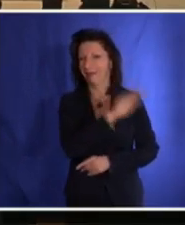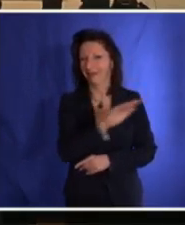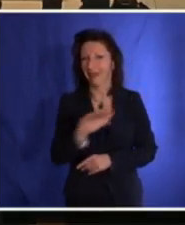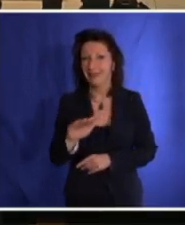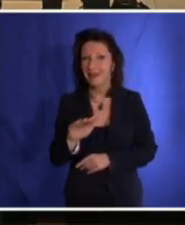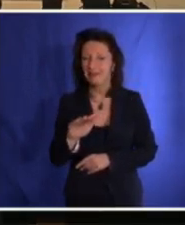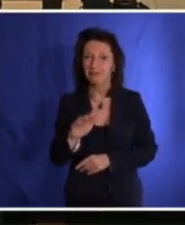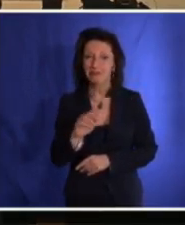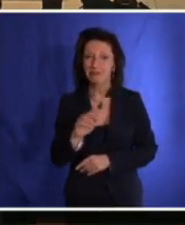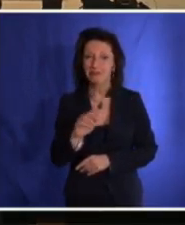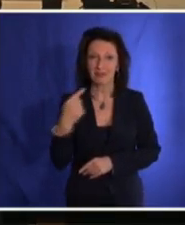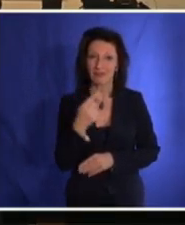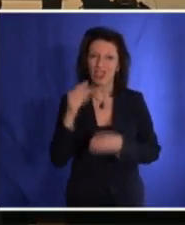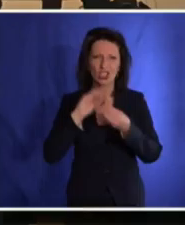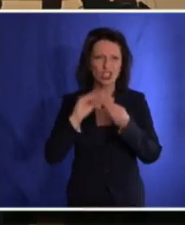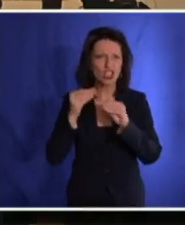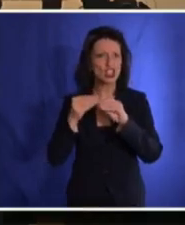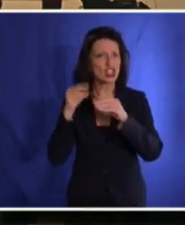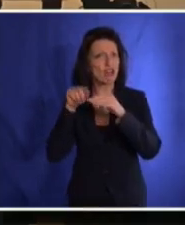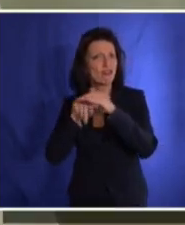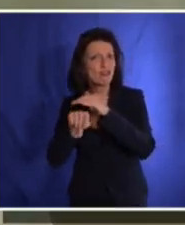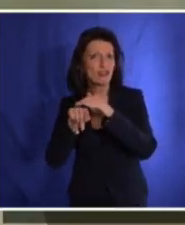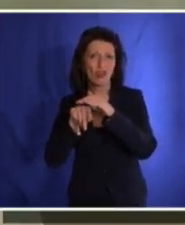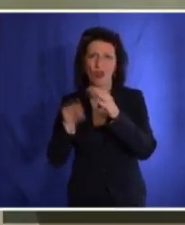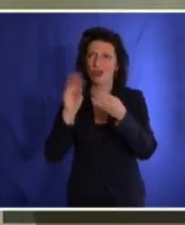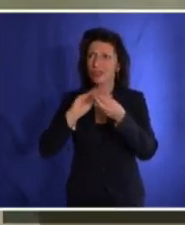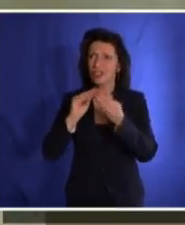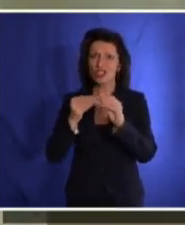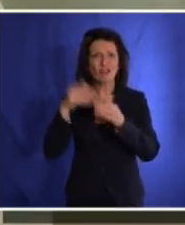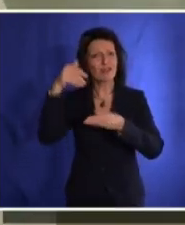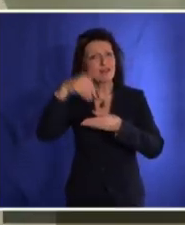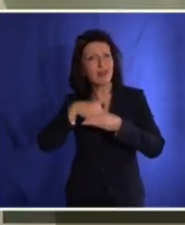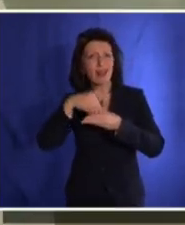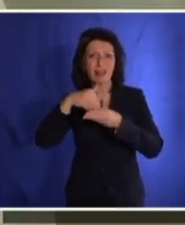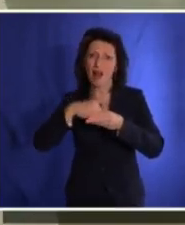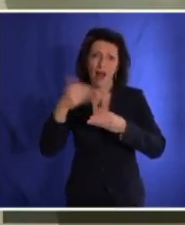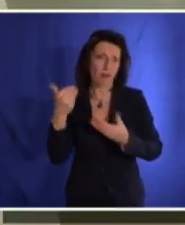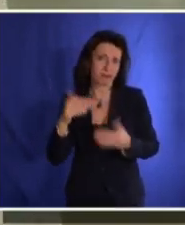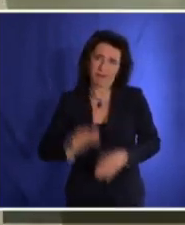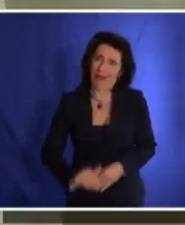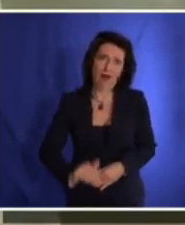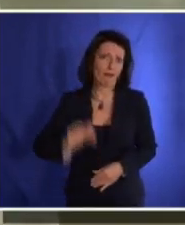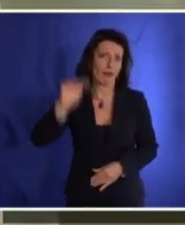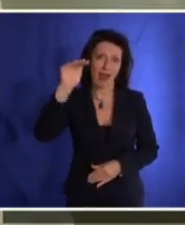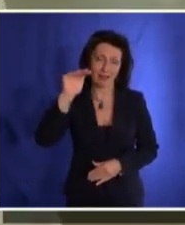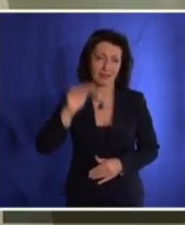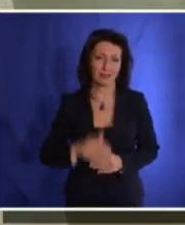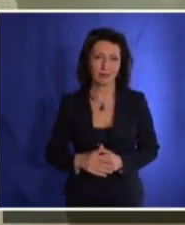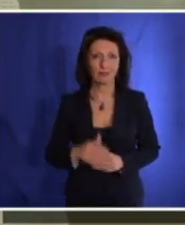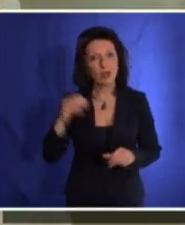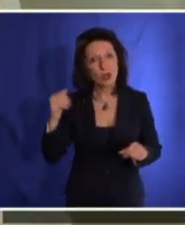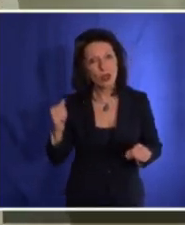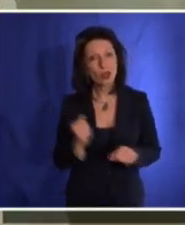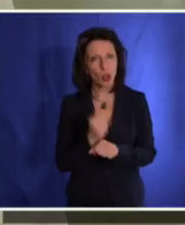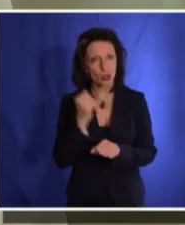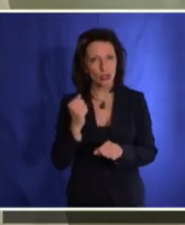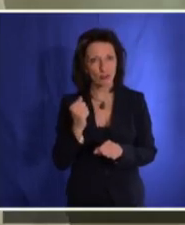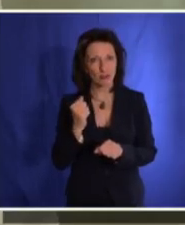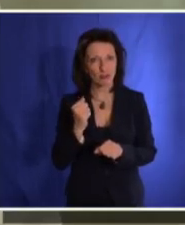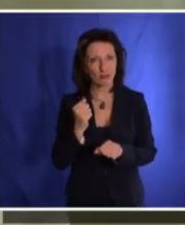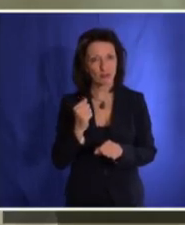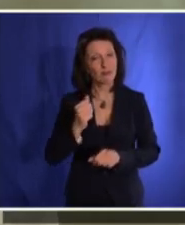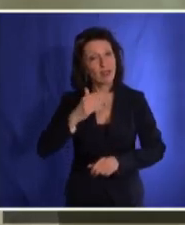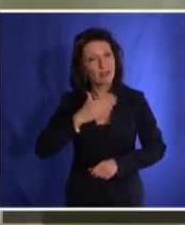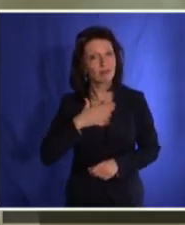nicht anders gegangen wie anderen auch. Wir sind im Geschäft und mit dem Geschäft groß geworden.